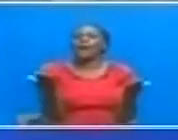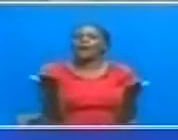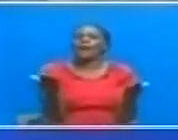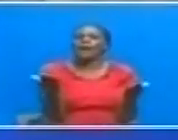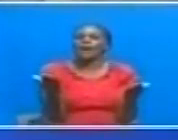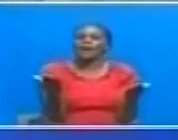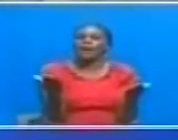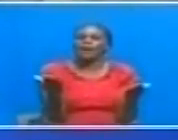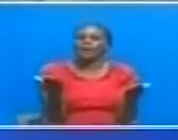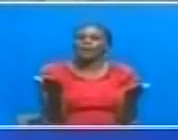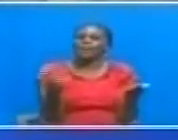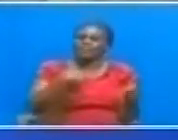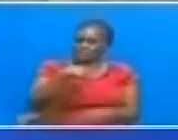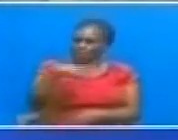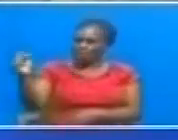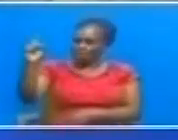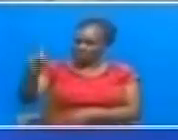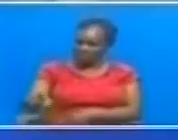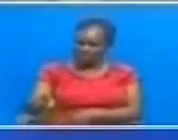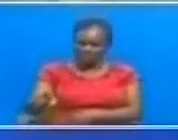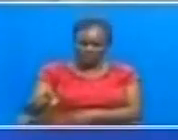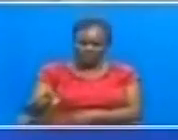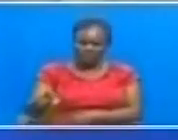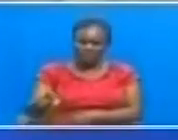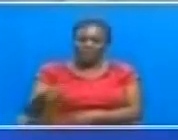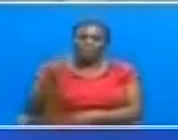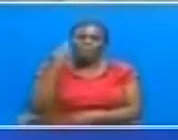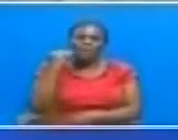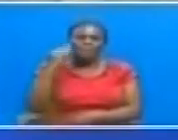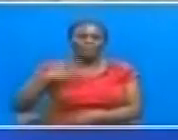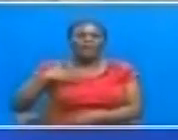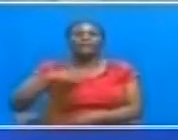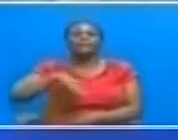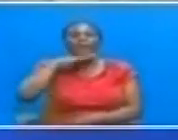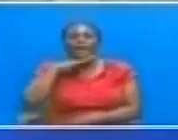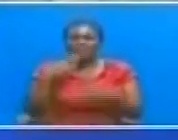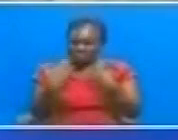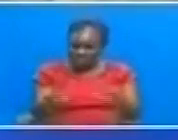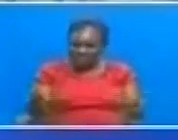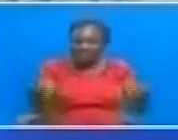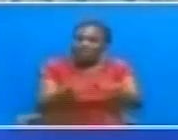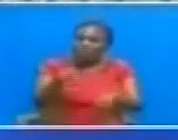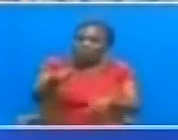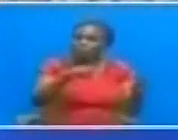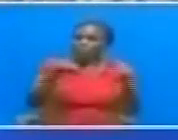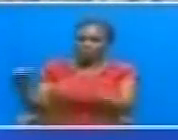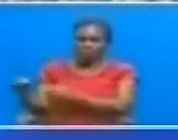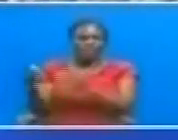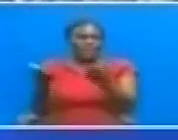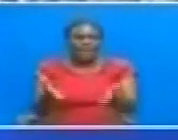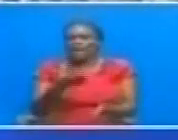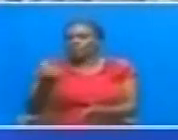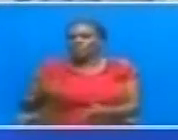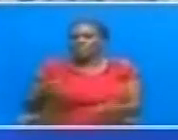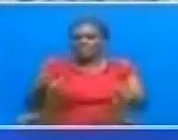akaniambia utaenda, hata mama yako amekufa, hata wewe utaenda. Na sasa ndugu